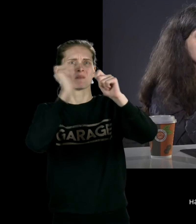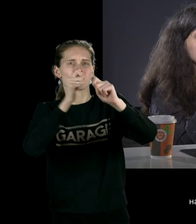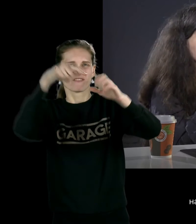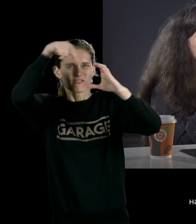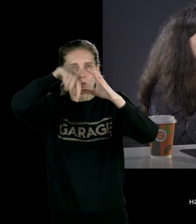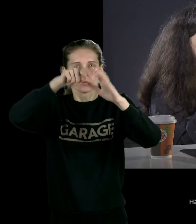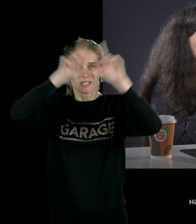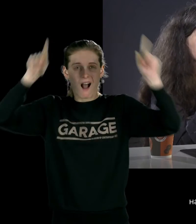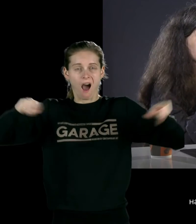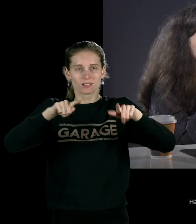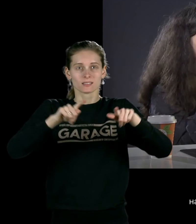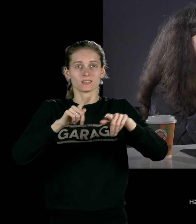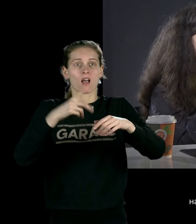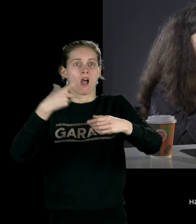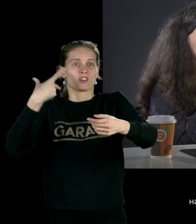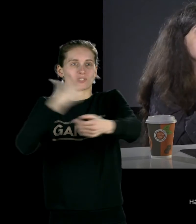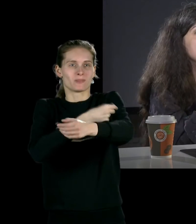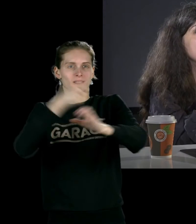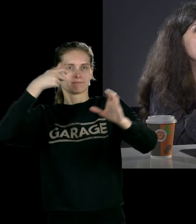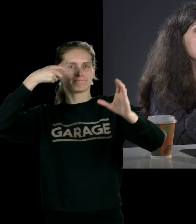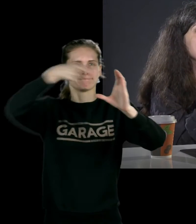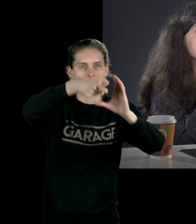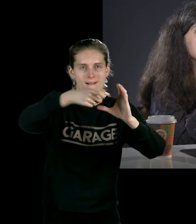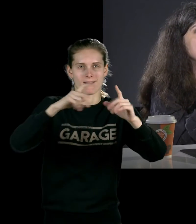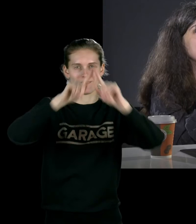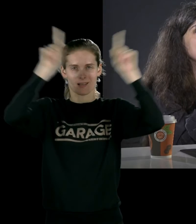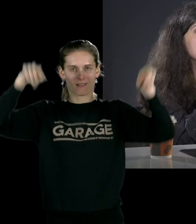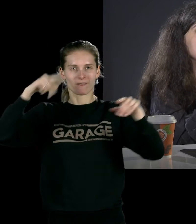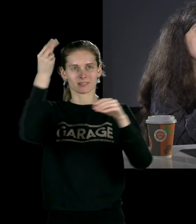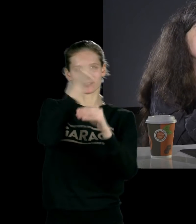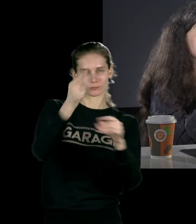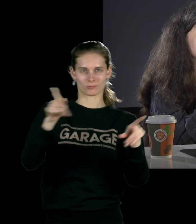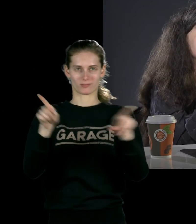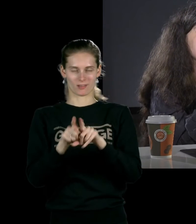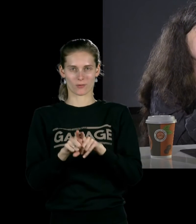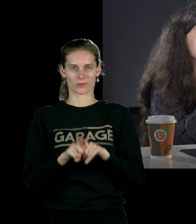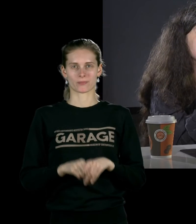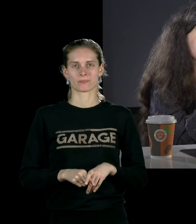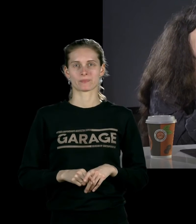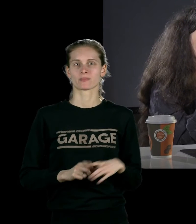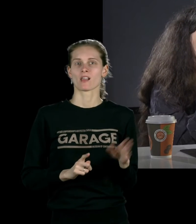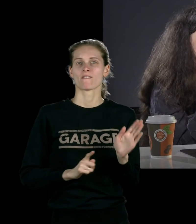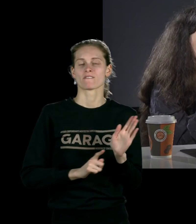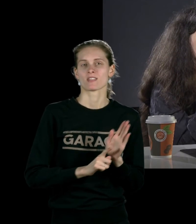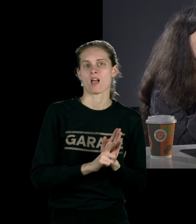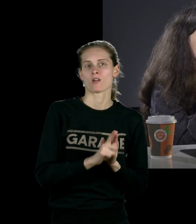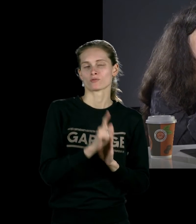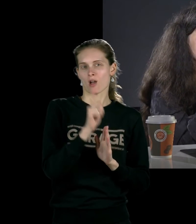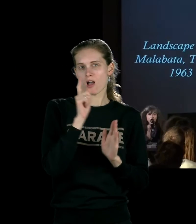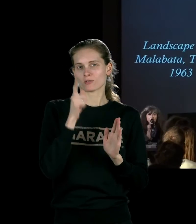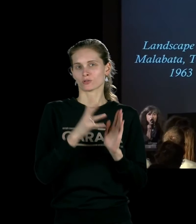психоделической культурой 60-х годов он был связан. В конце 50-х, начале 60-х Фрэнс Бэкон много